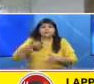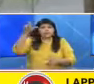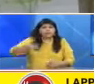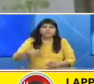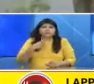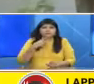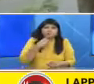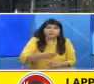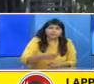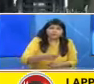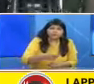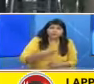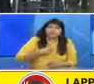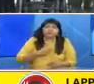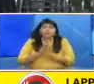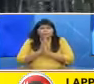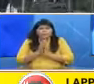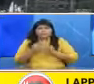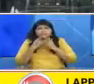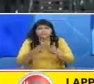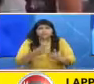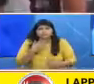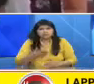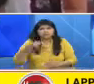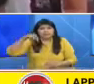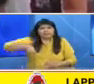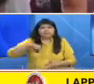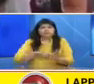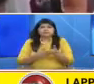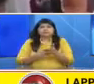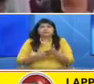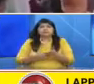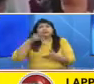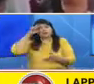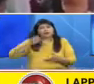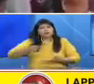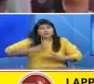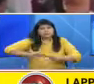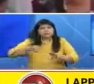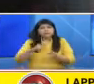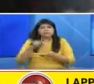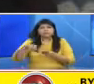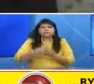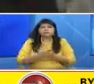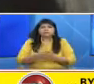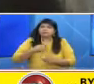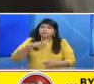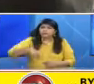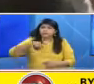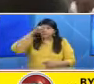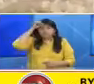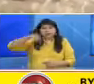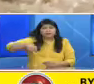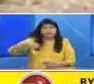हूं, करबद्ध प्रार्थना करता हूं कि इस वर्ष गांधी जयंती एक प्रकार से हमारी इस भारत माता